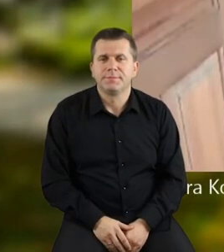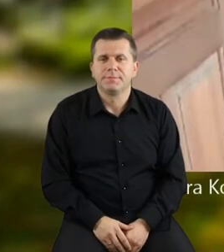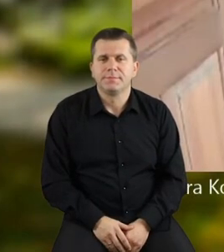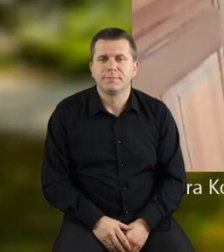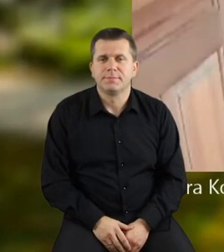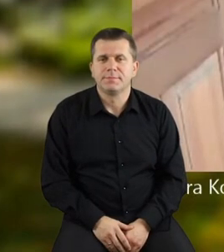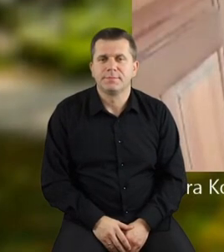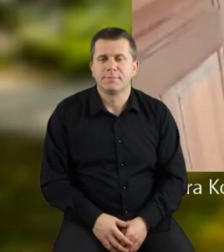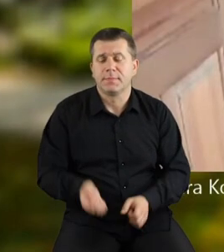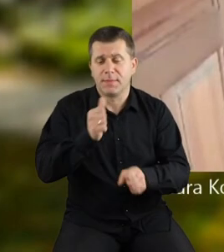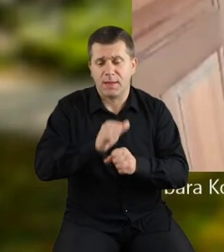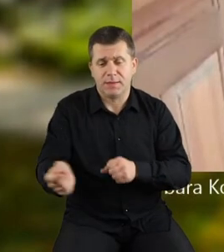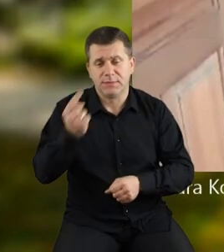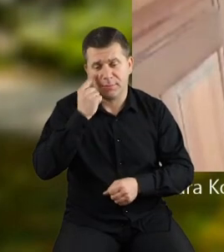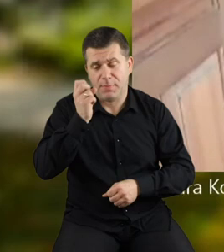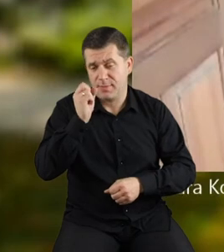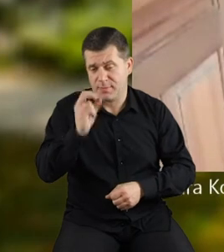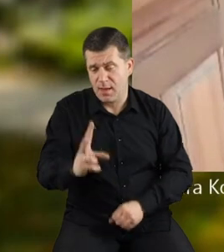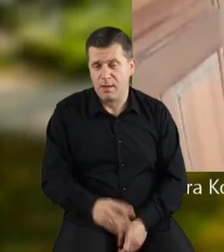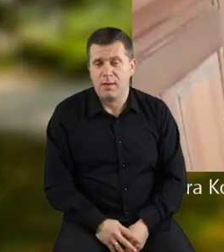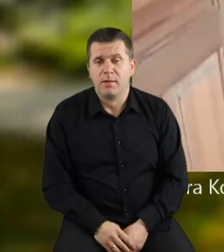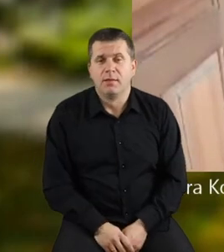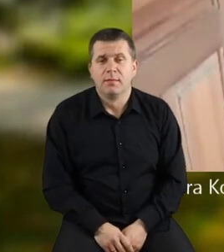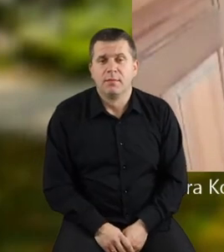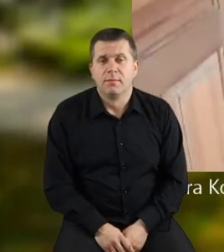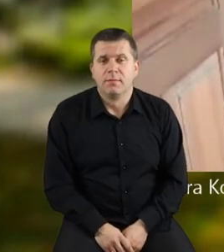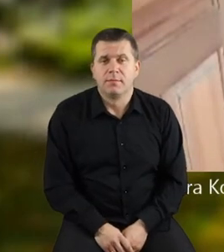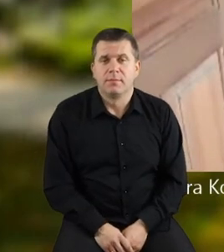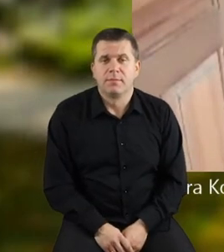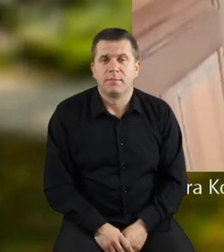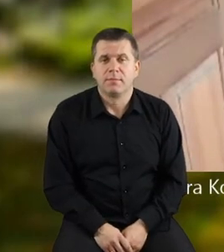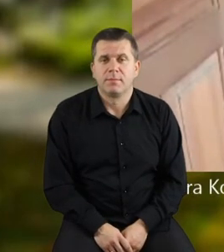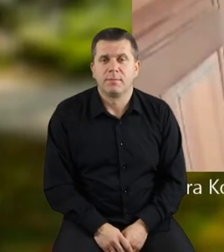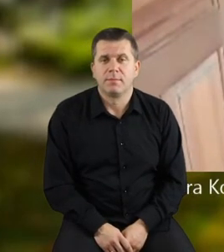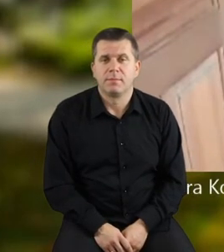ale jest chyba tak rzeczywiście,